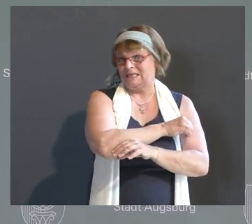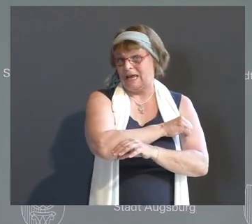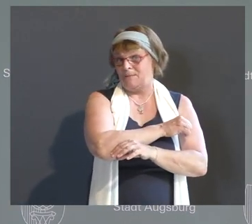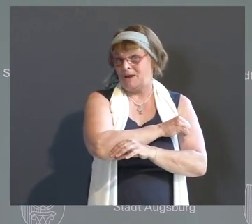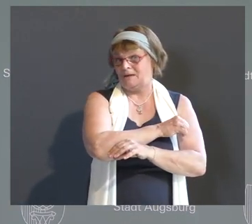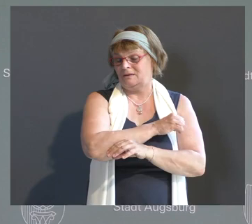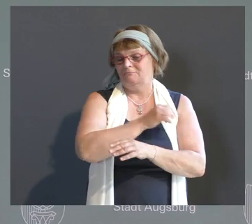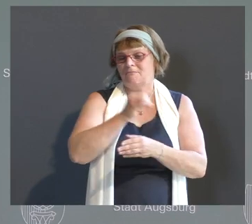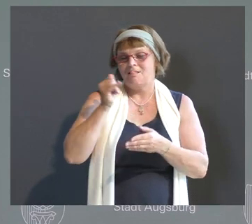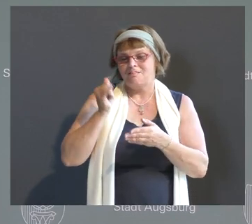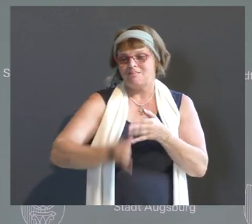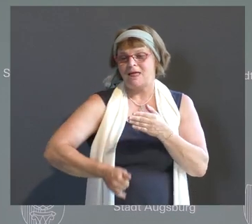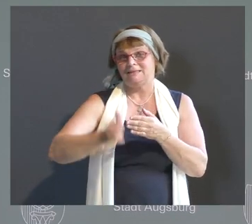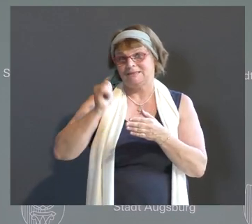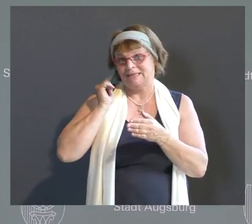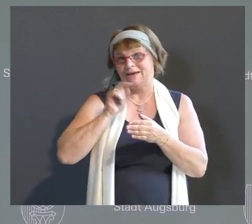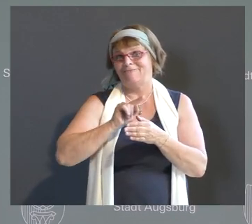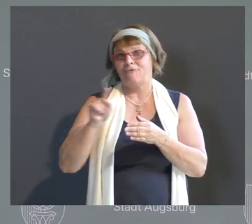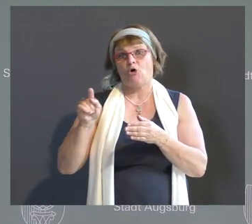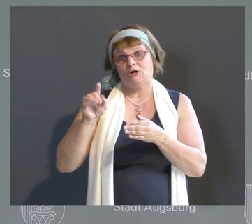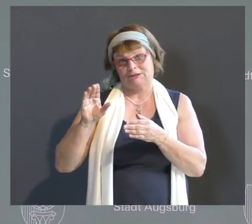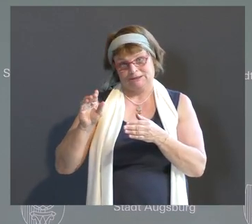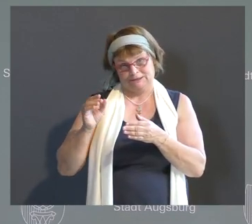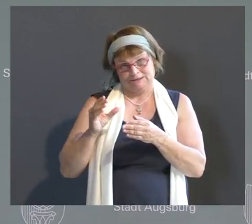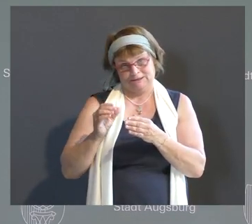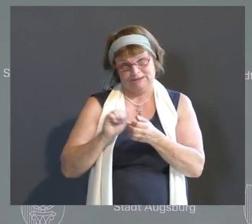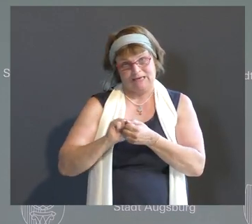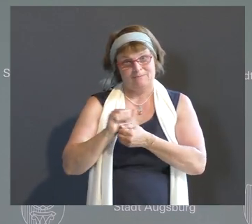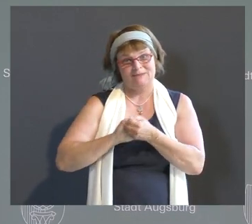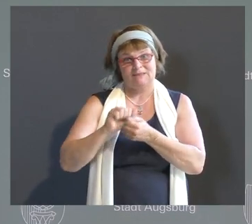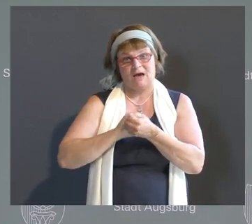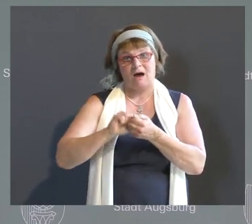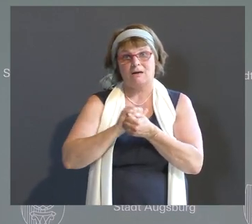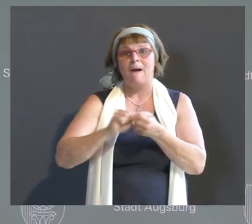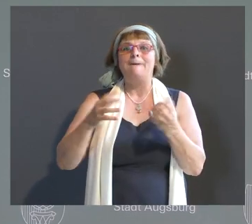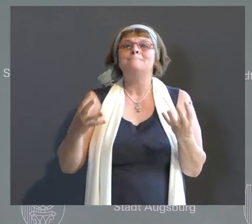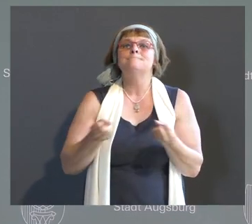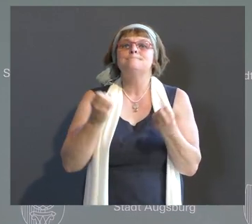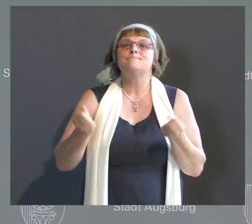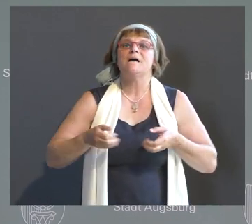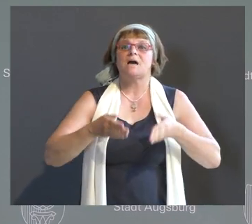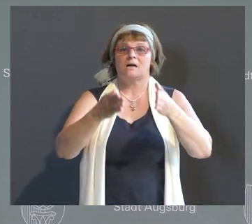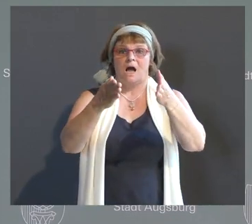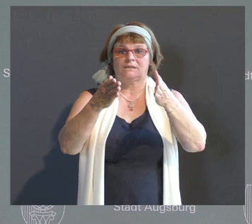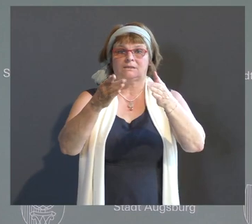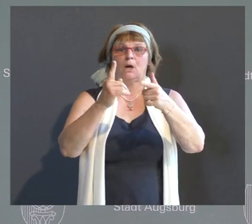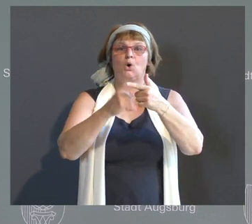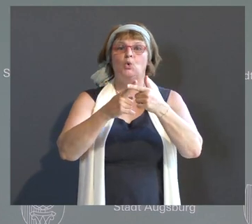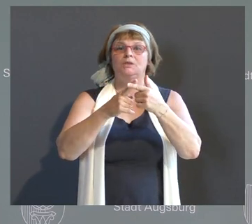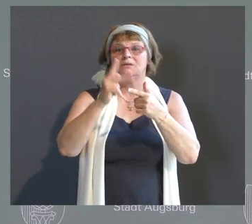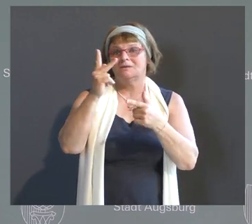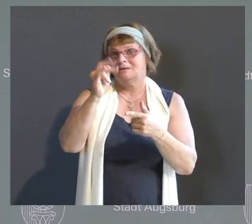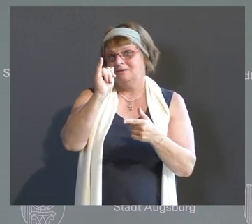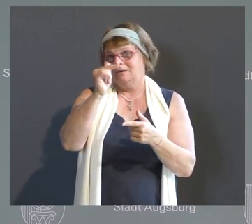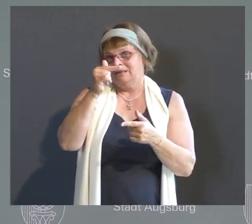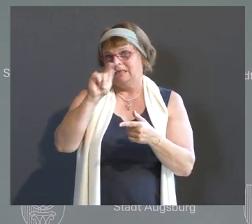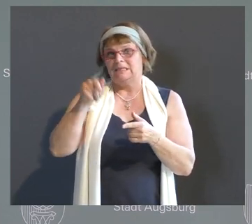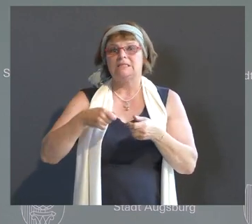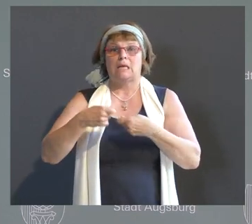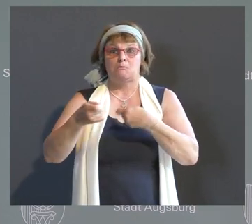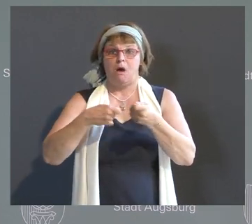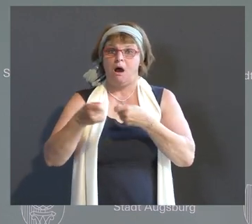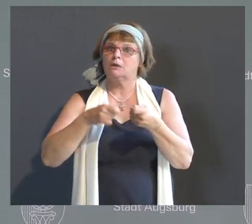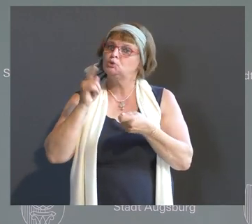so wie vergangenen Samstag bereits, den Autoverkehr aus der Bäckergasse und aus dem Kitzenmarkt rausnehmen, indem wir